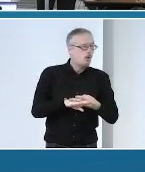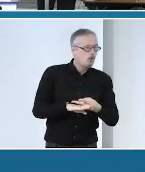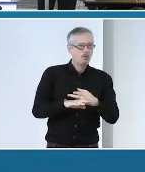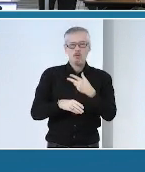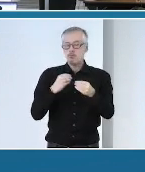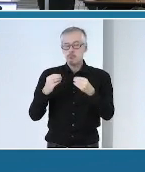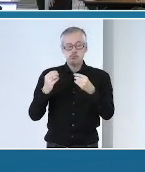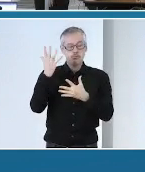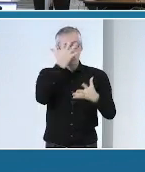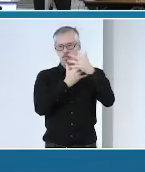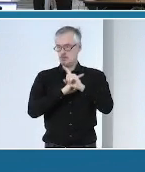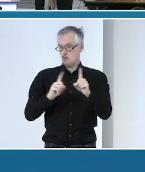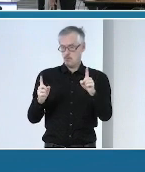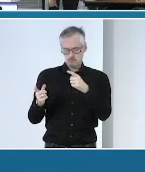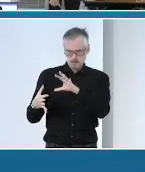cohérente.